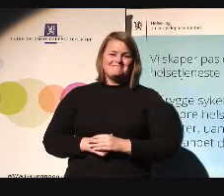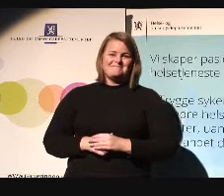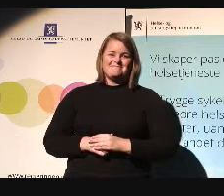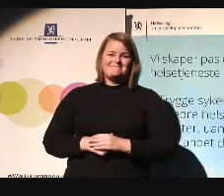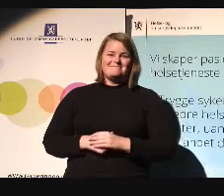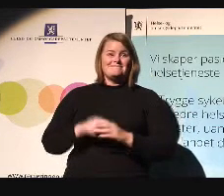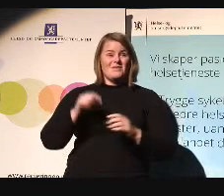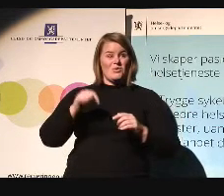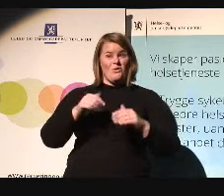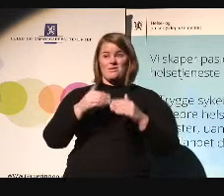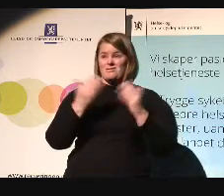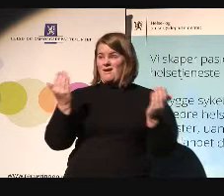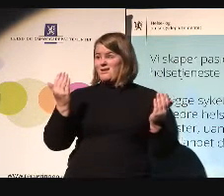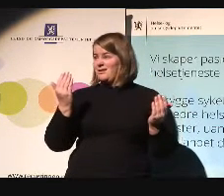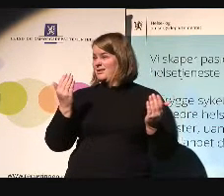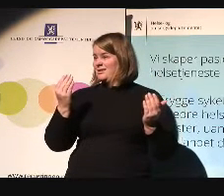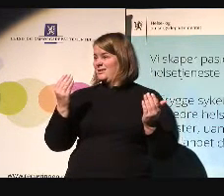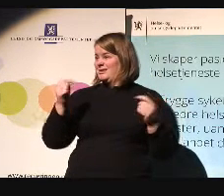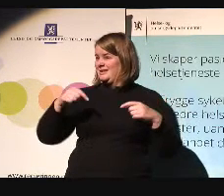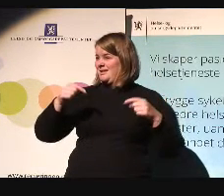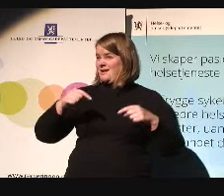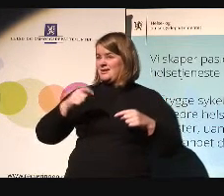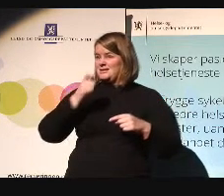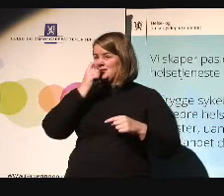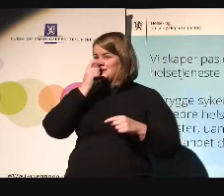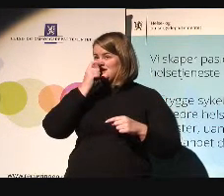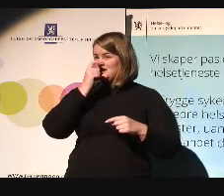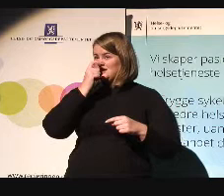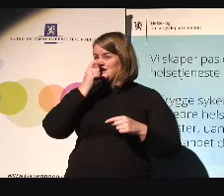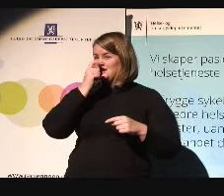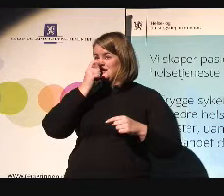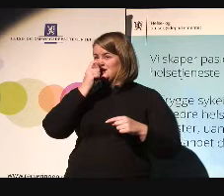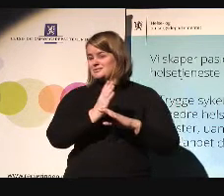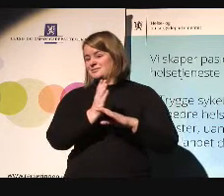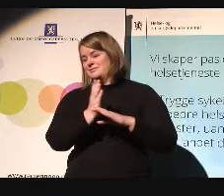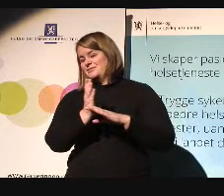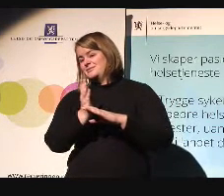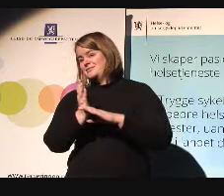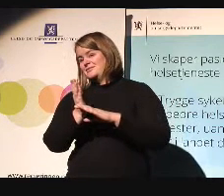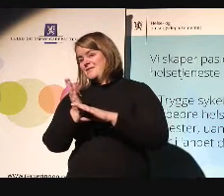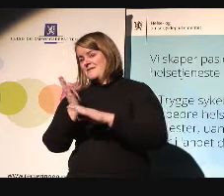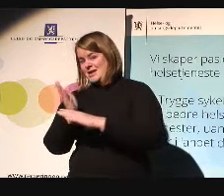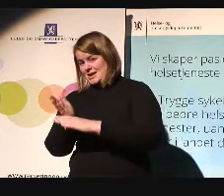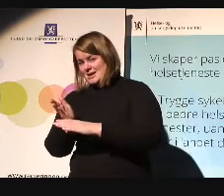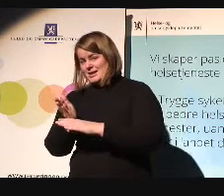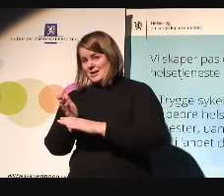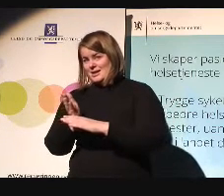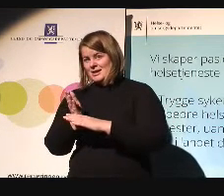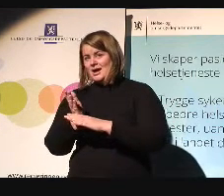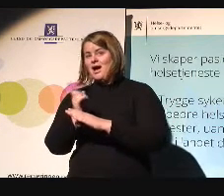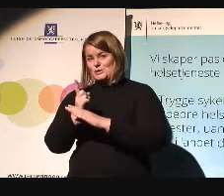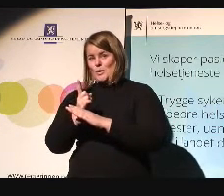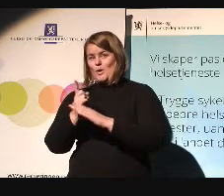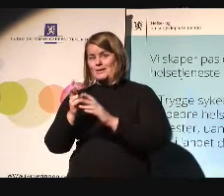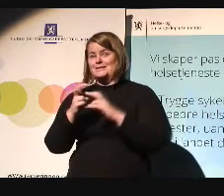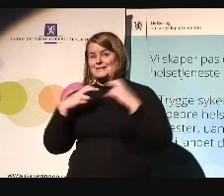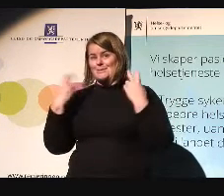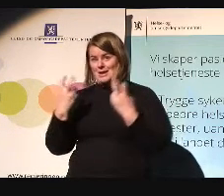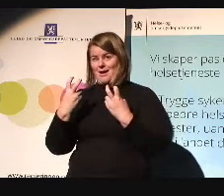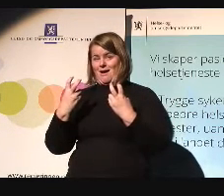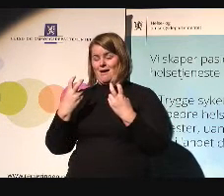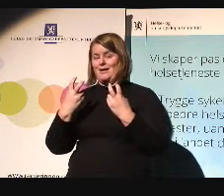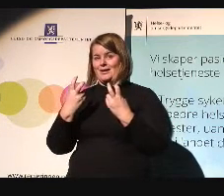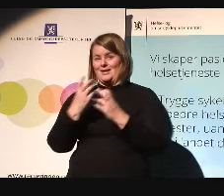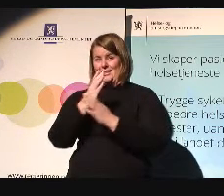Da er denne dagen i ferd med å nærme seg og gå inn for landing når det gjelder selve